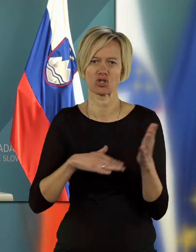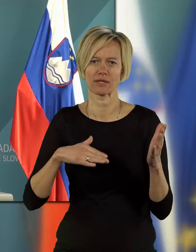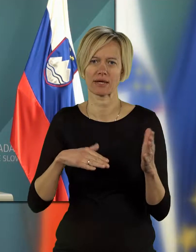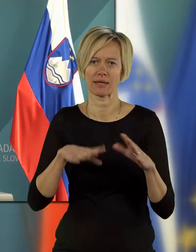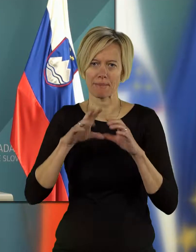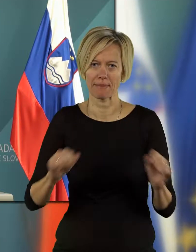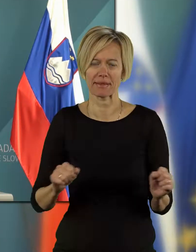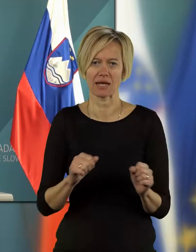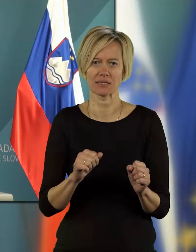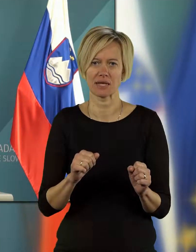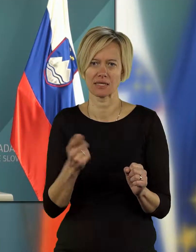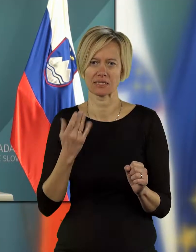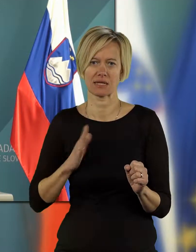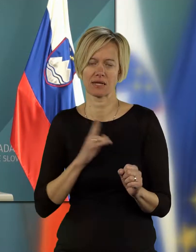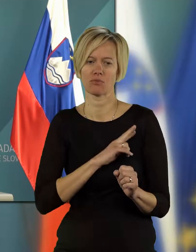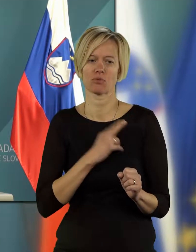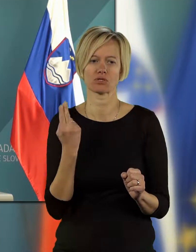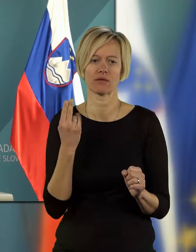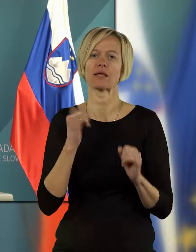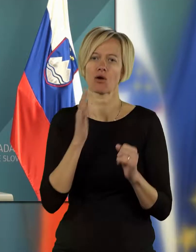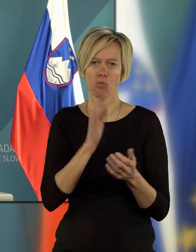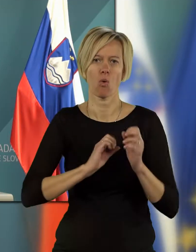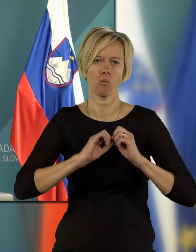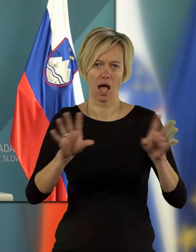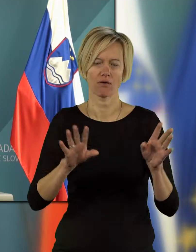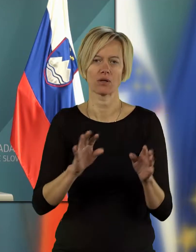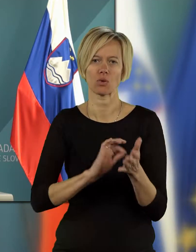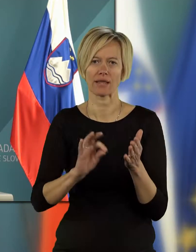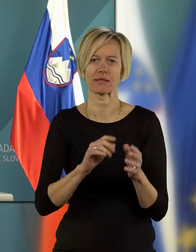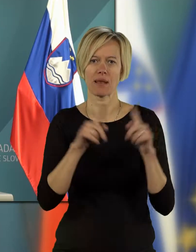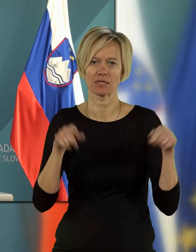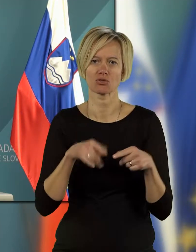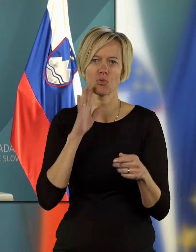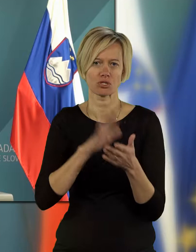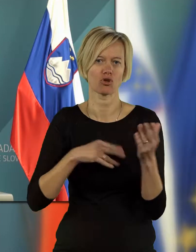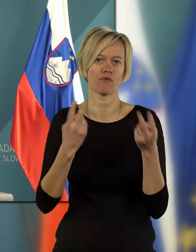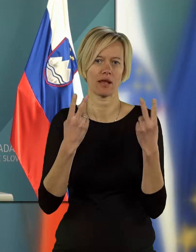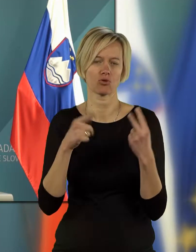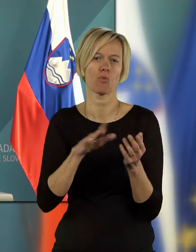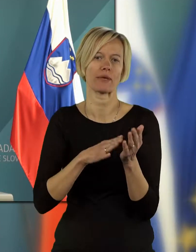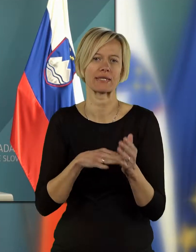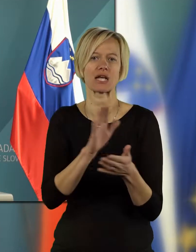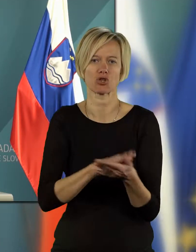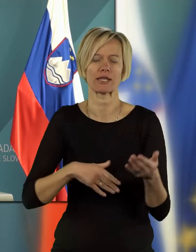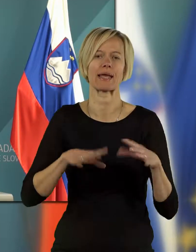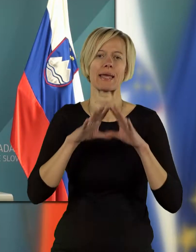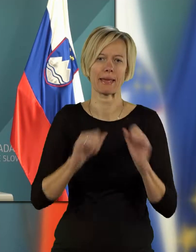implementacije strani Slovenije? Ko bo objavljen v Uradnem listu in ko bo začel veljati, pomeni to začetek